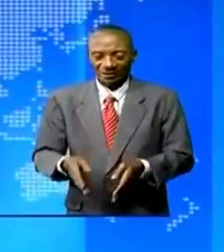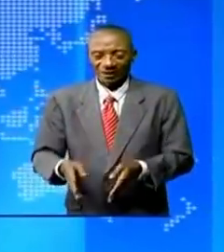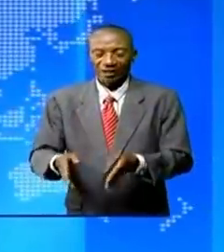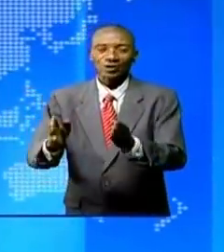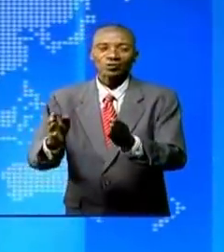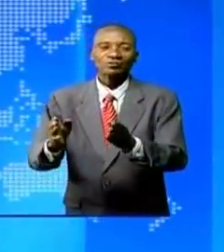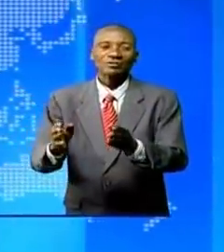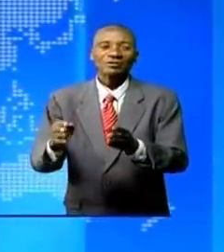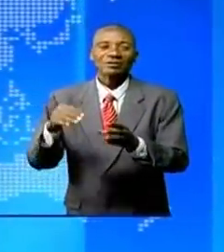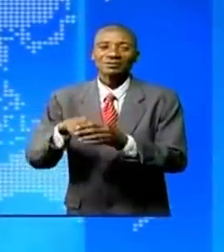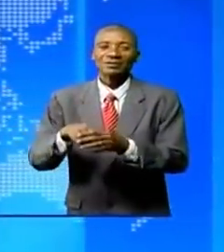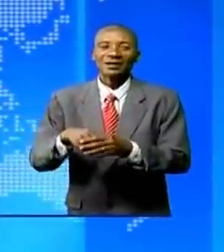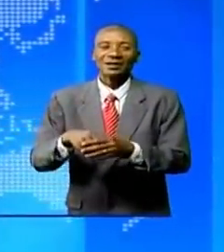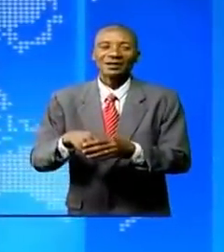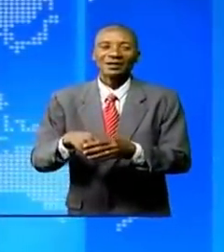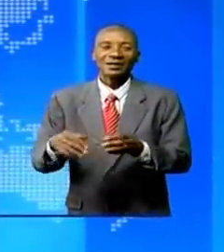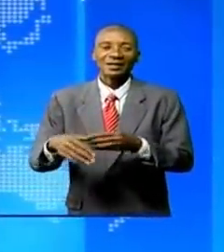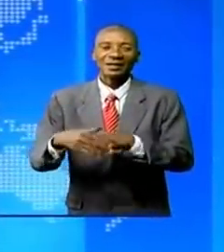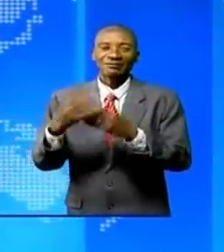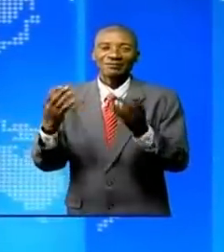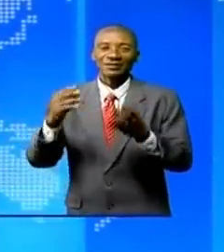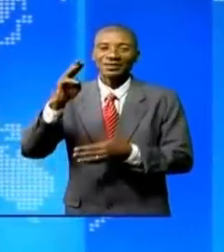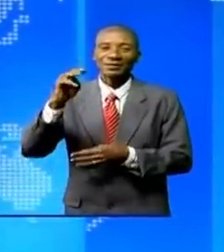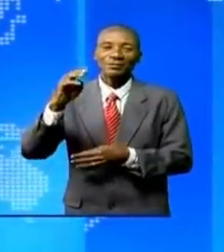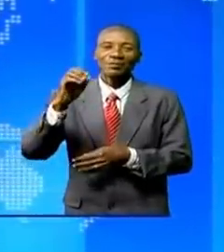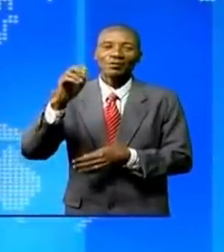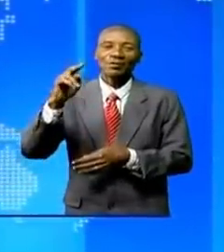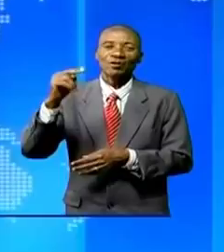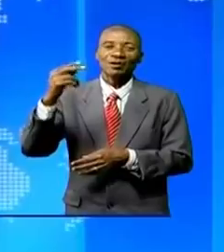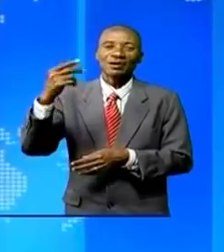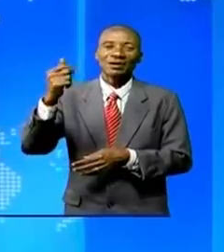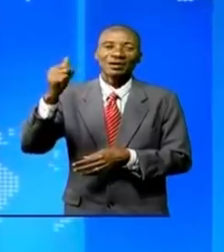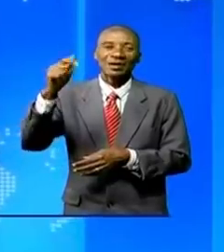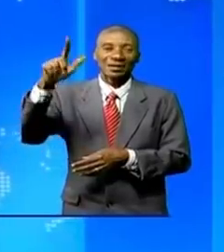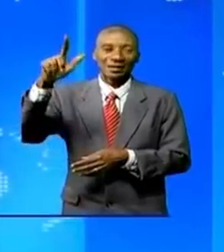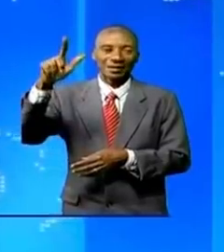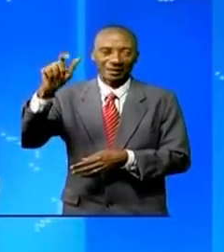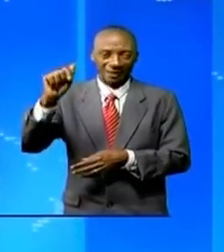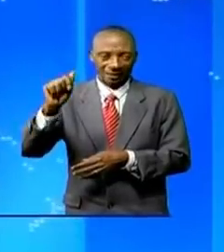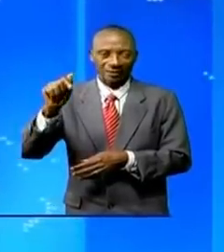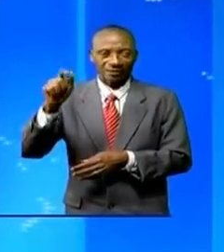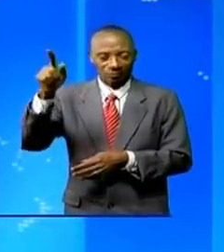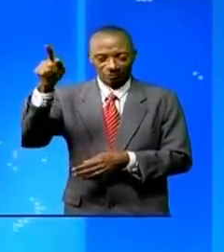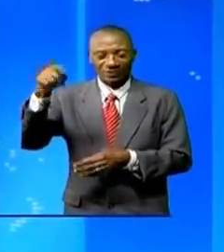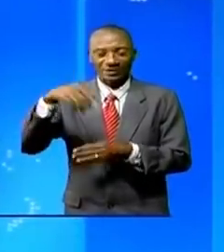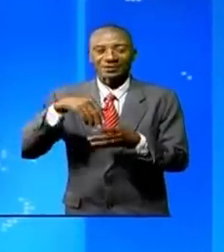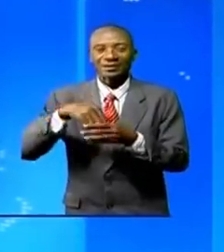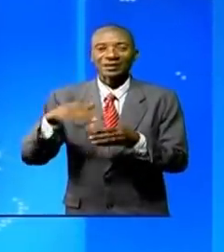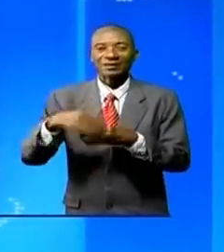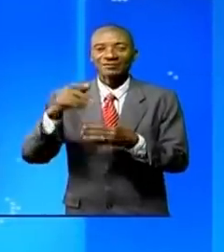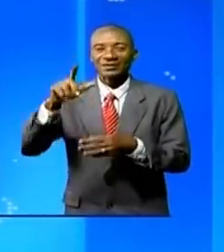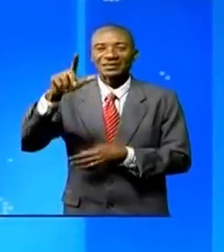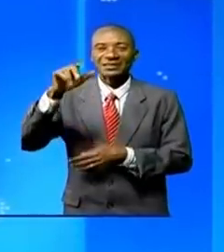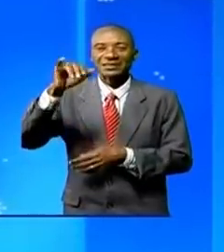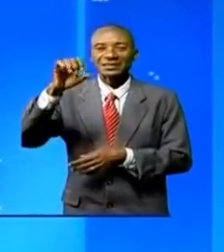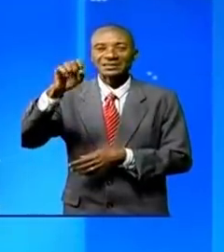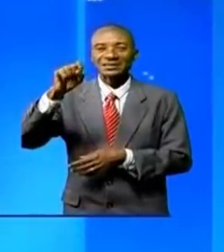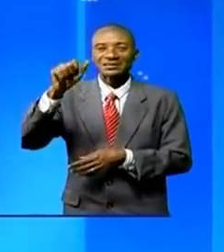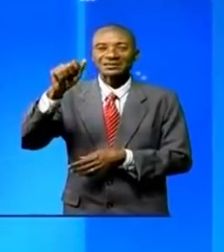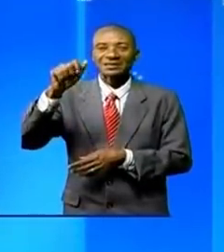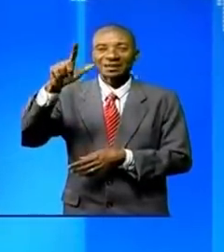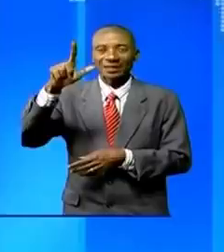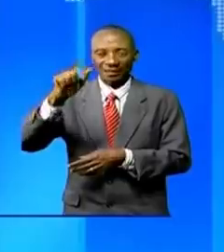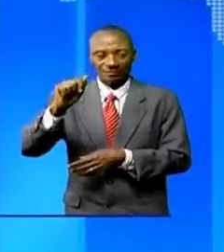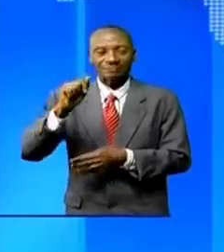la voirie urbaine qui évolue normalement. Serge Mongoulou, gouverneur de province, a évalué personnellement